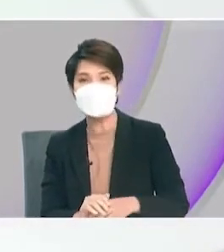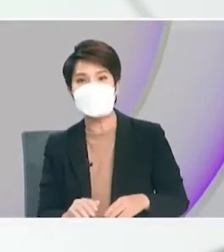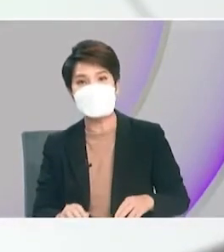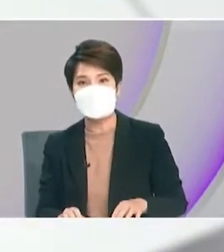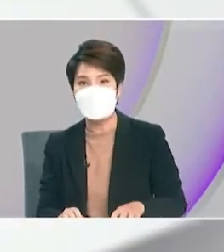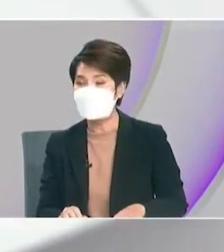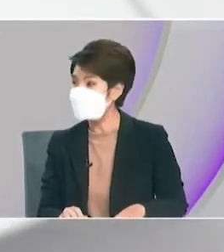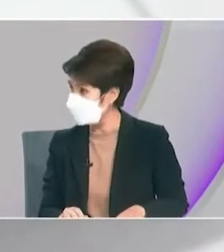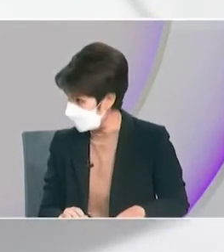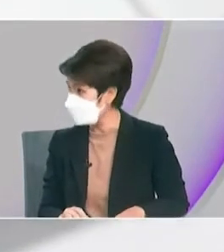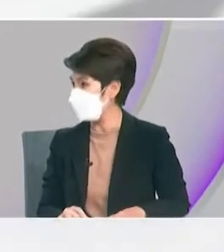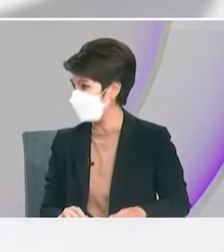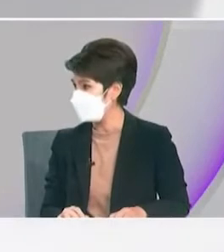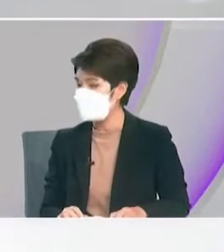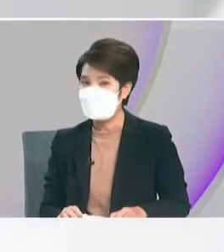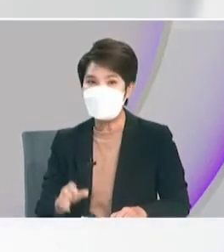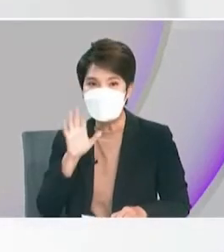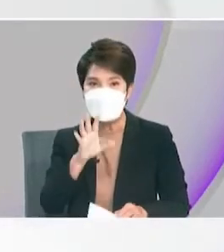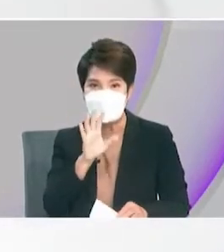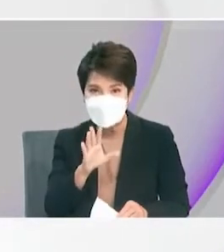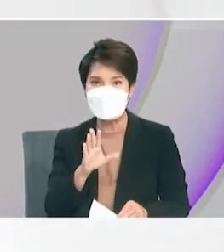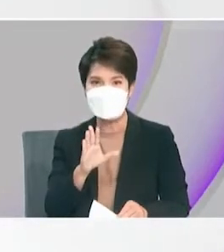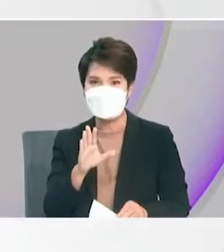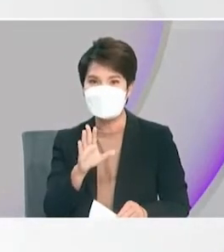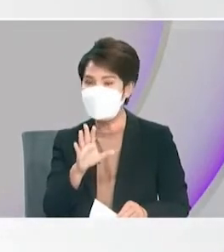เพื่อดำเนินการตามขั้นตอนต่อไปเพ